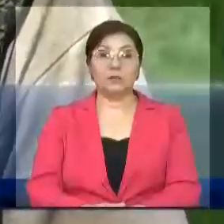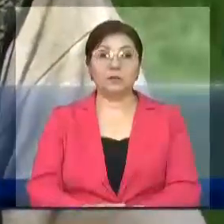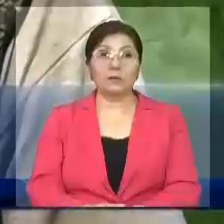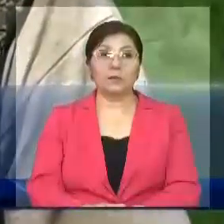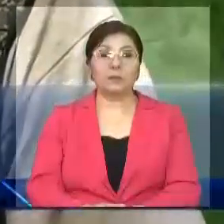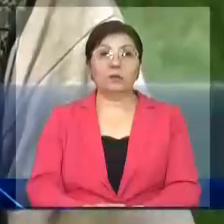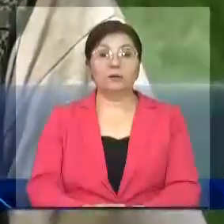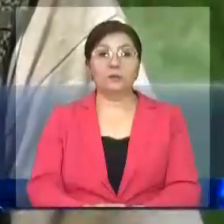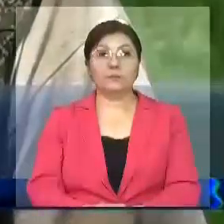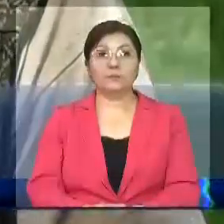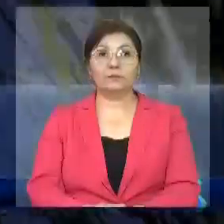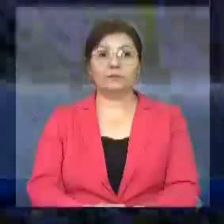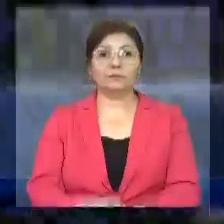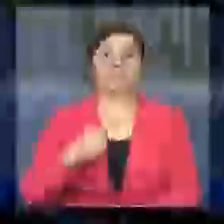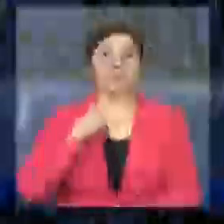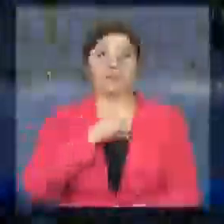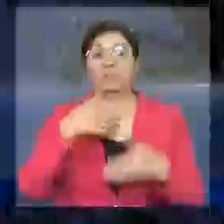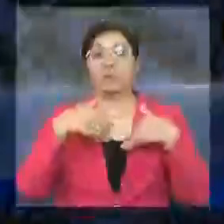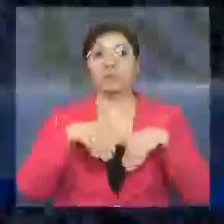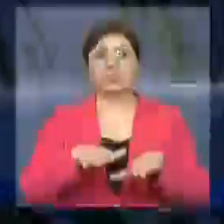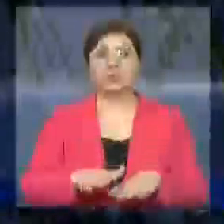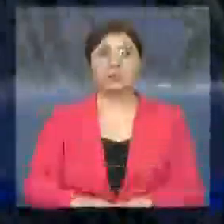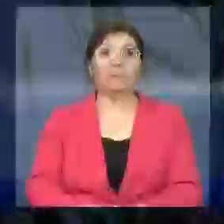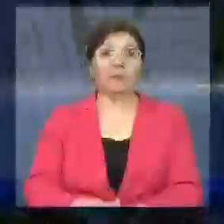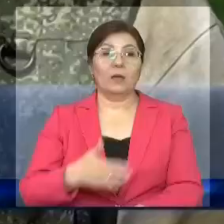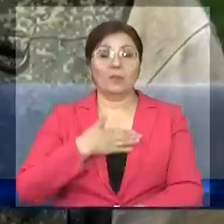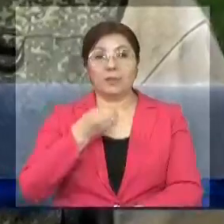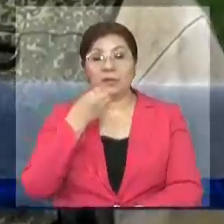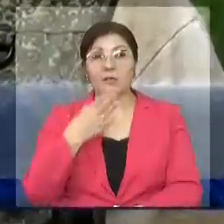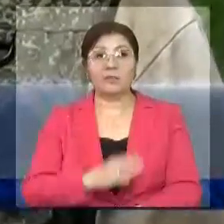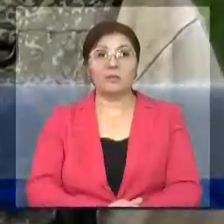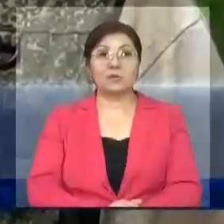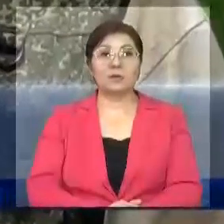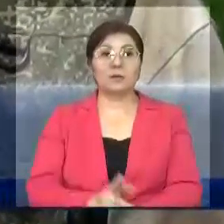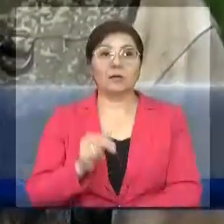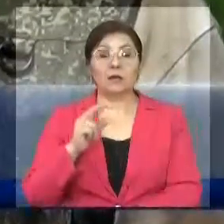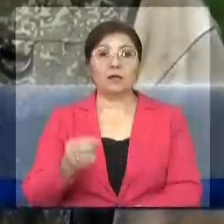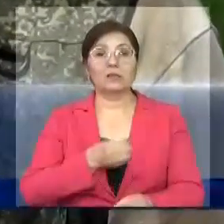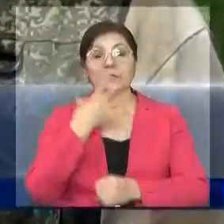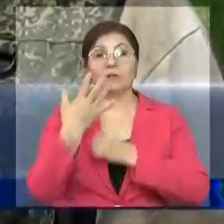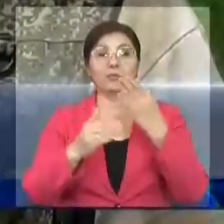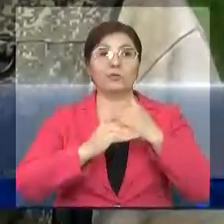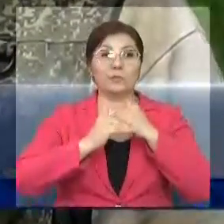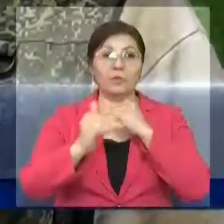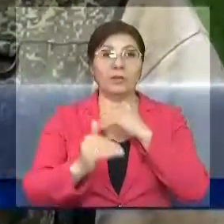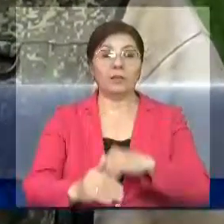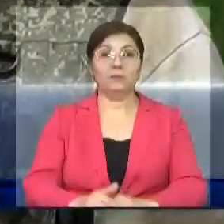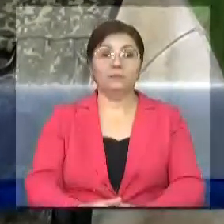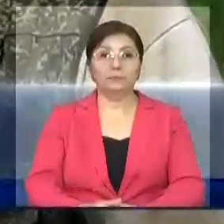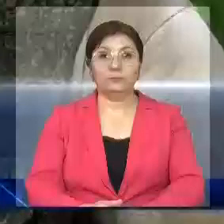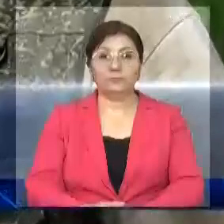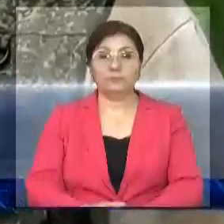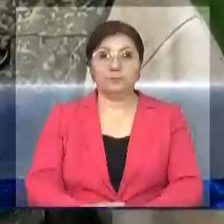Никого заставлять не надо, их решение. Сам процесс нравится того, как цветут поля.